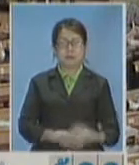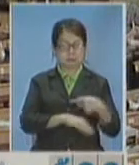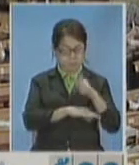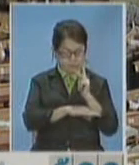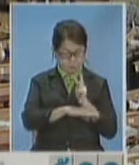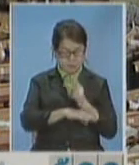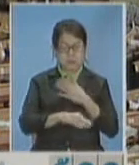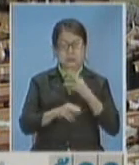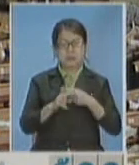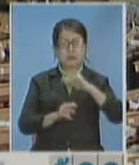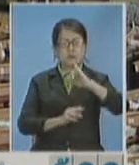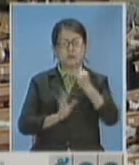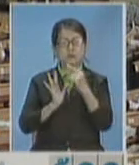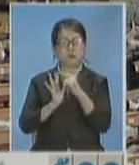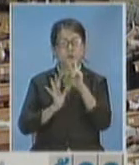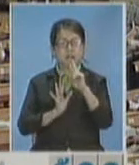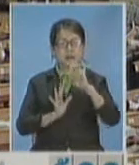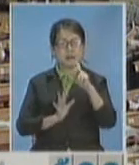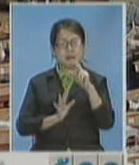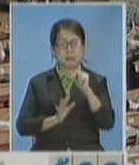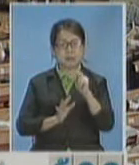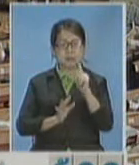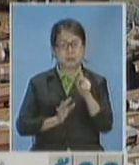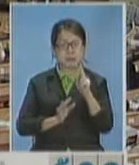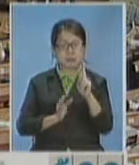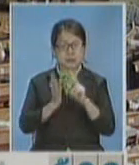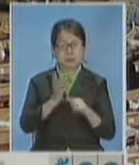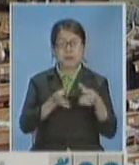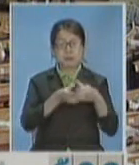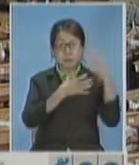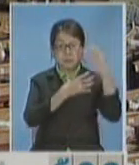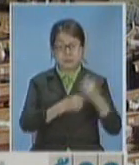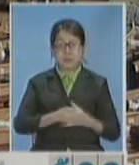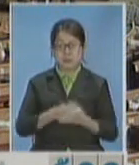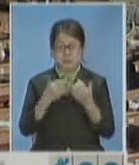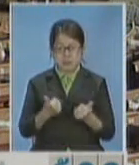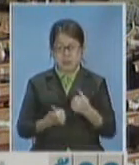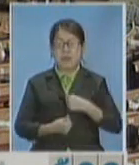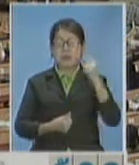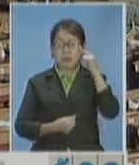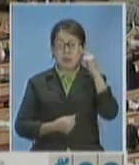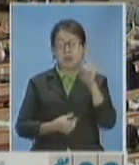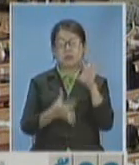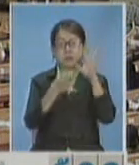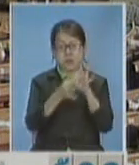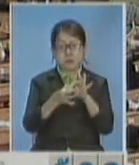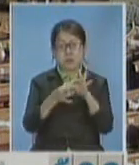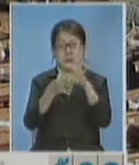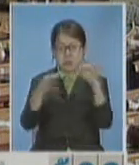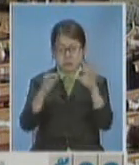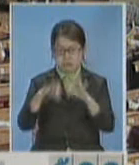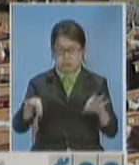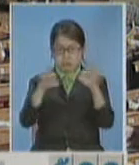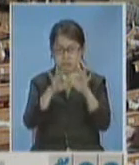ท่านประธานที่เคารพกับผมจุรินทร์ลักษณะวิสิทธิ์พรรคประชาธิปัตย์เมื่อสักครู่ผมคิดว่าเป็นประเด็นสำคัญที่ท่านประธาน